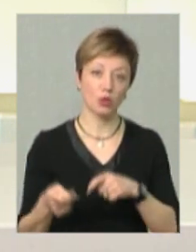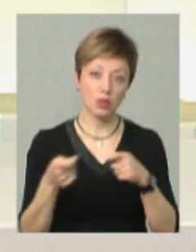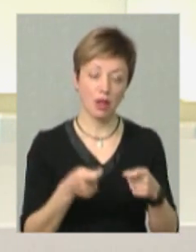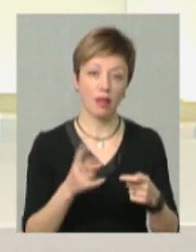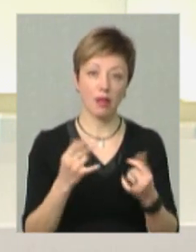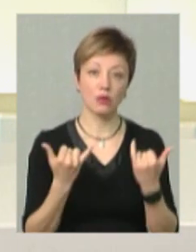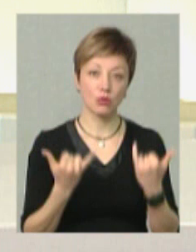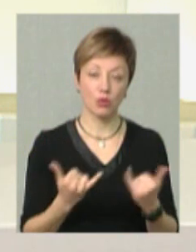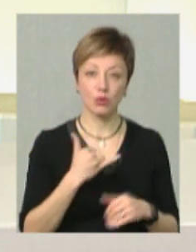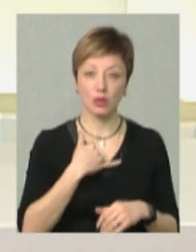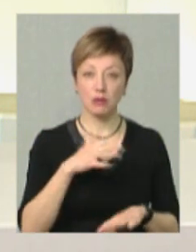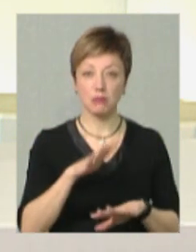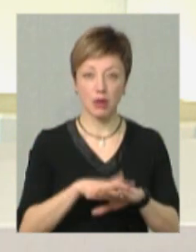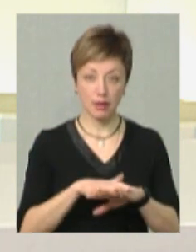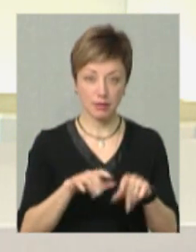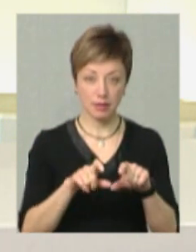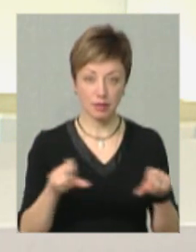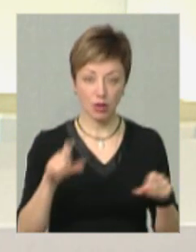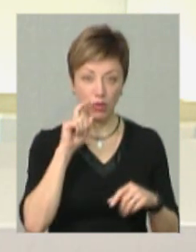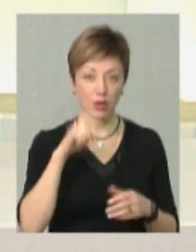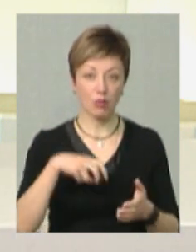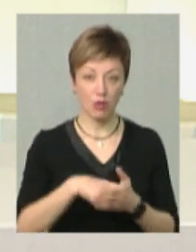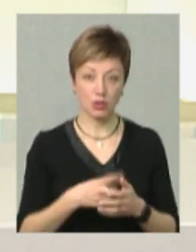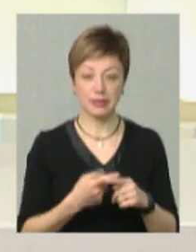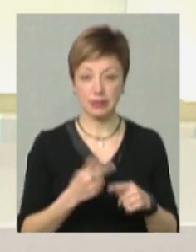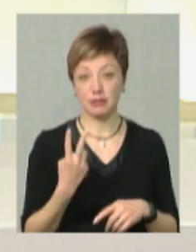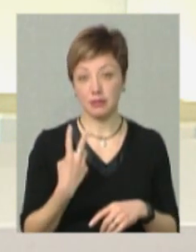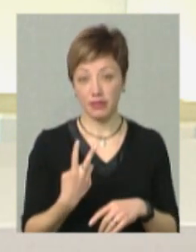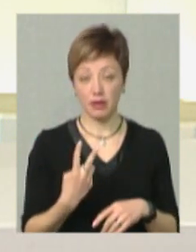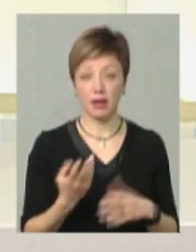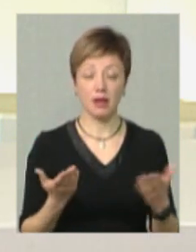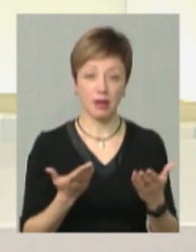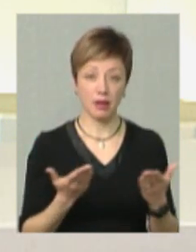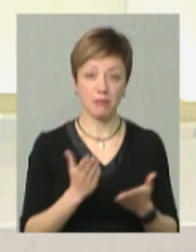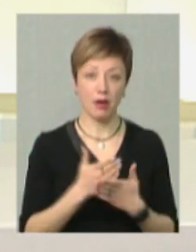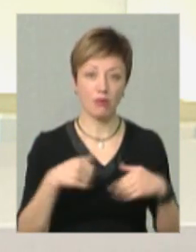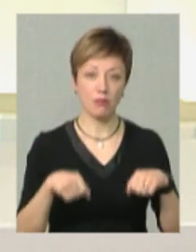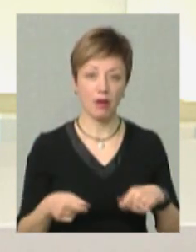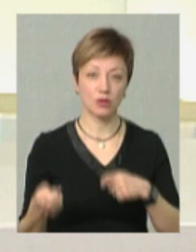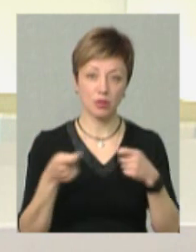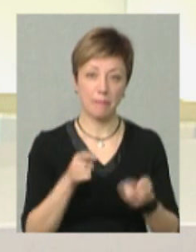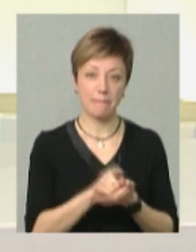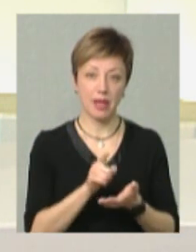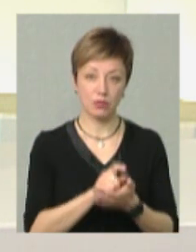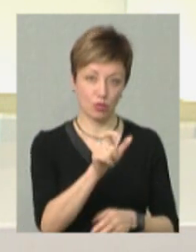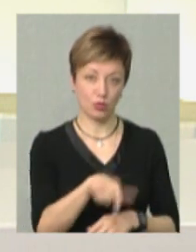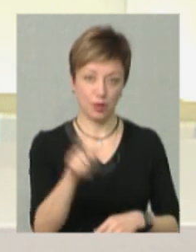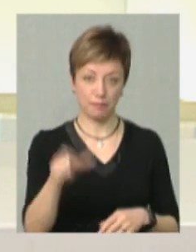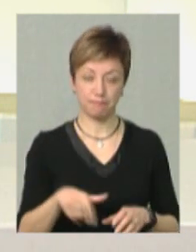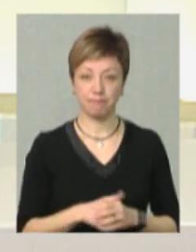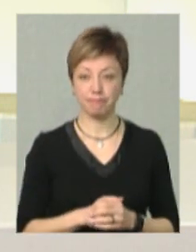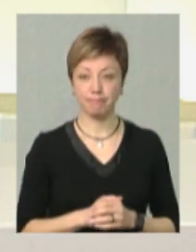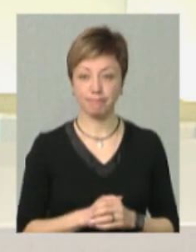На сьогодні в нас банки і Укрпошта – це підприємства, які мають право доставляти пенсію пенсіонерам.